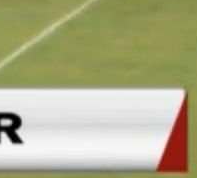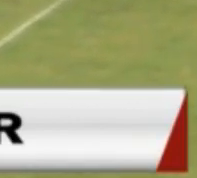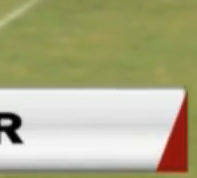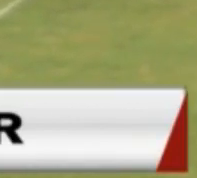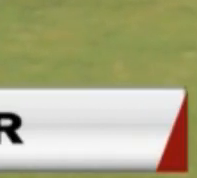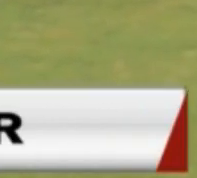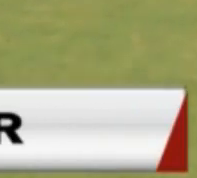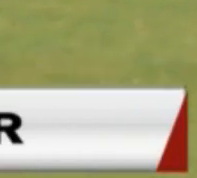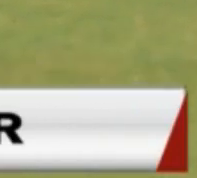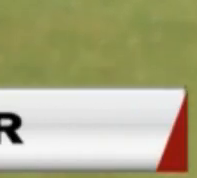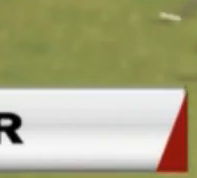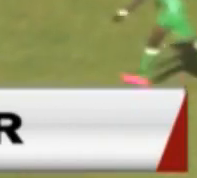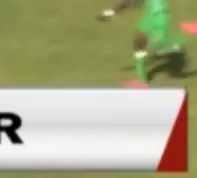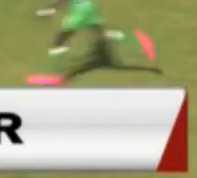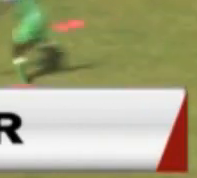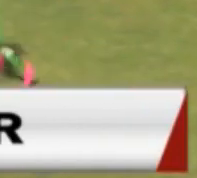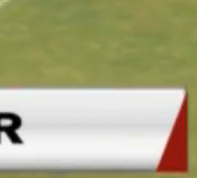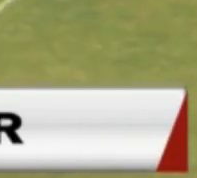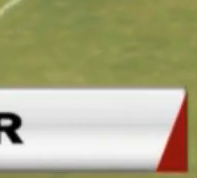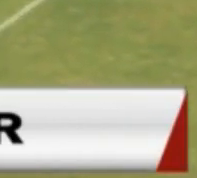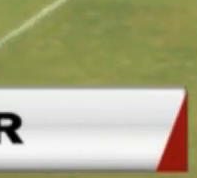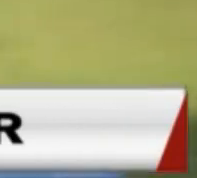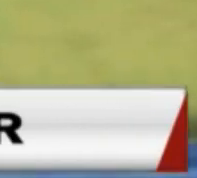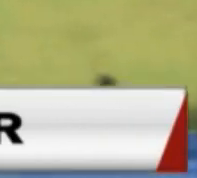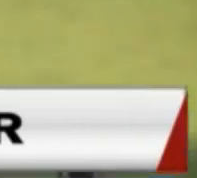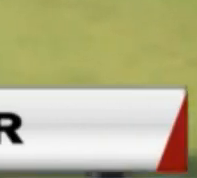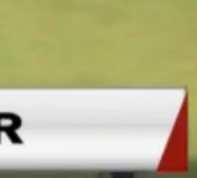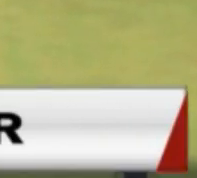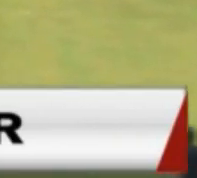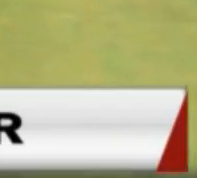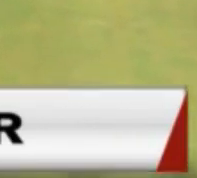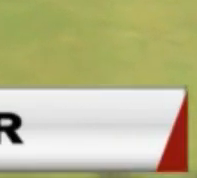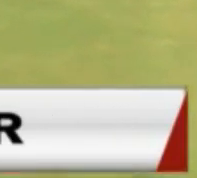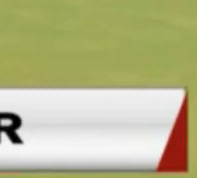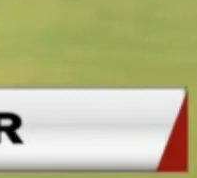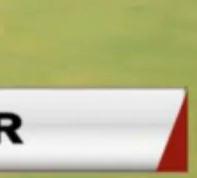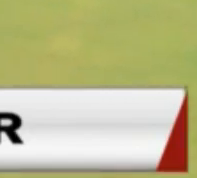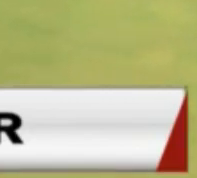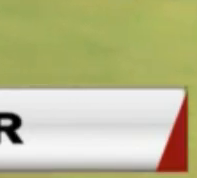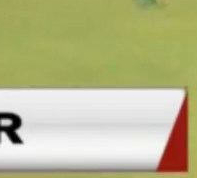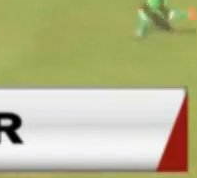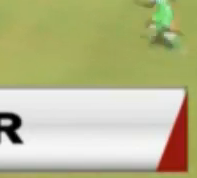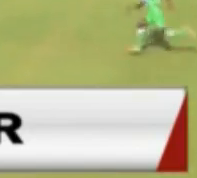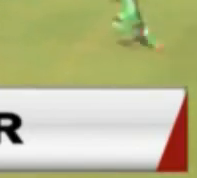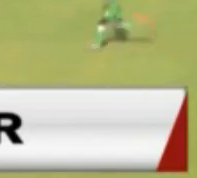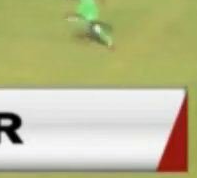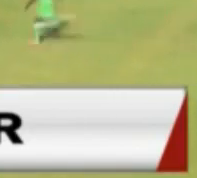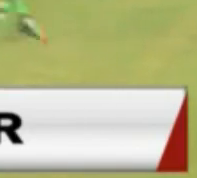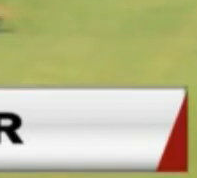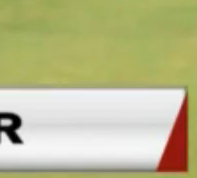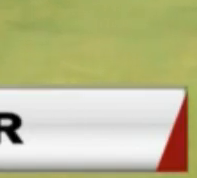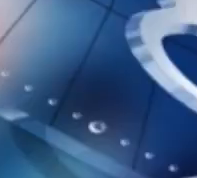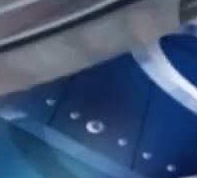Na michezoni, Gor Mahia iko kundi moja na Zamalek na Petrol Atletico katika mchuano wa kombe la